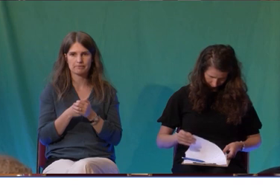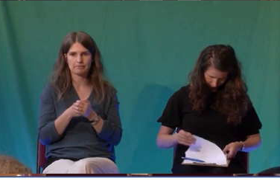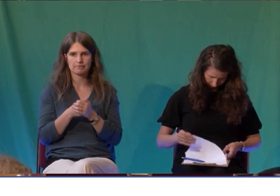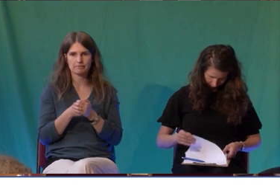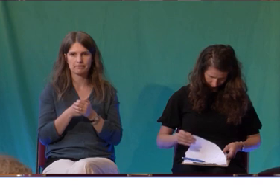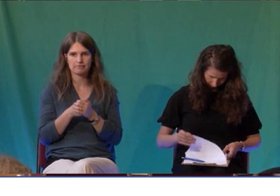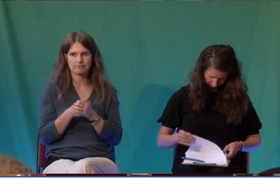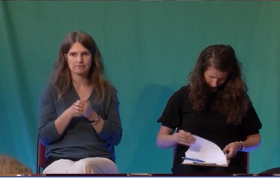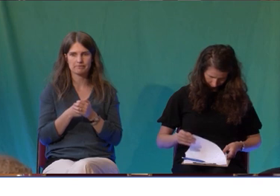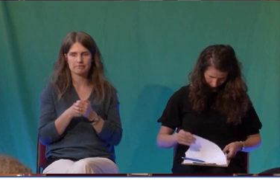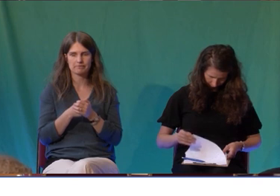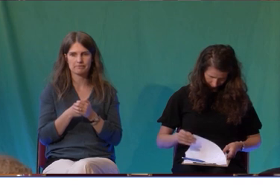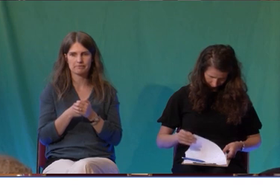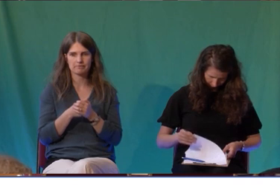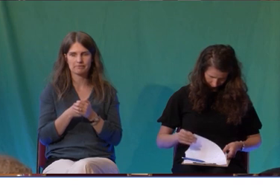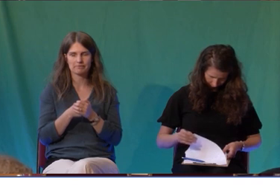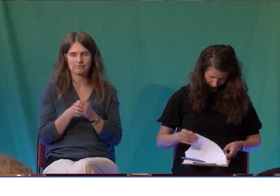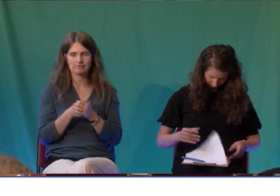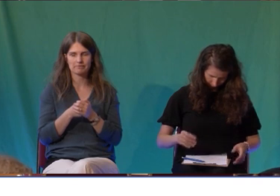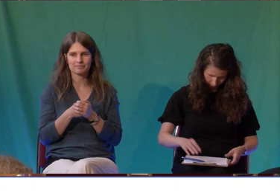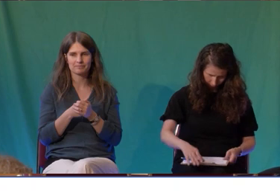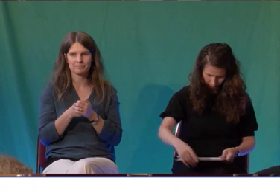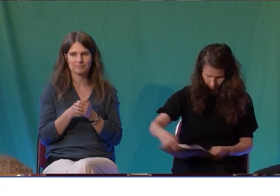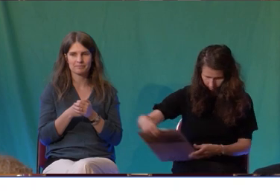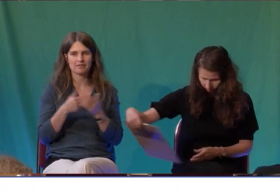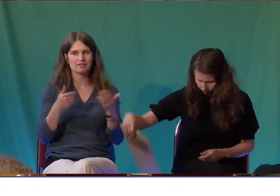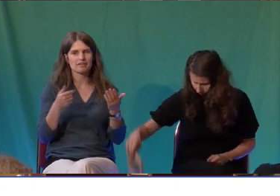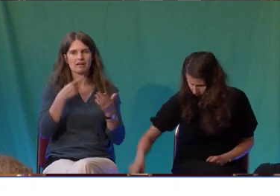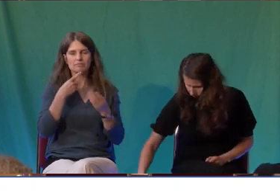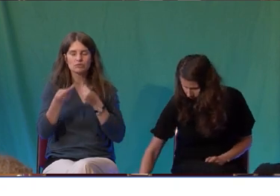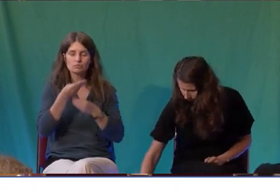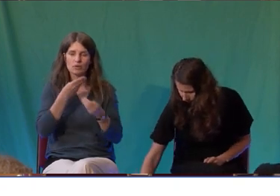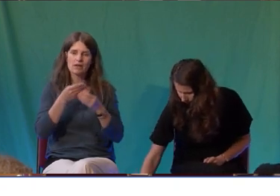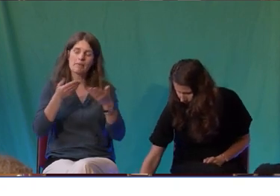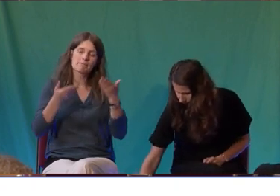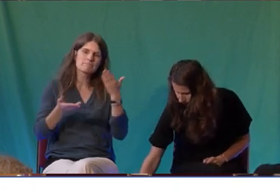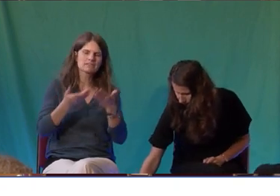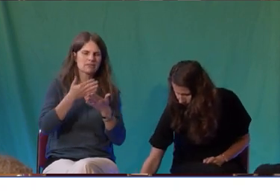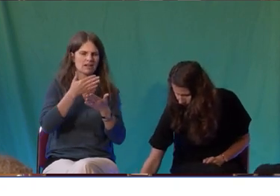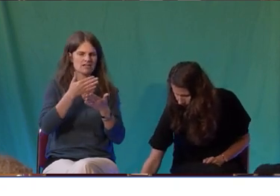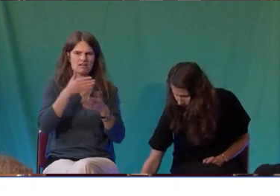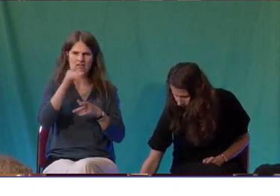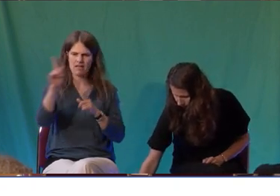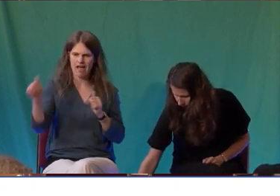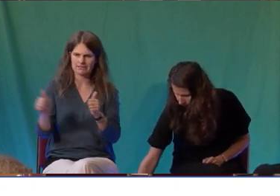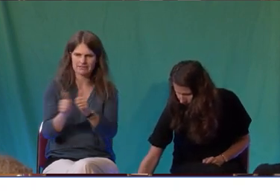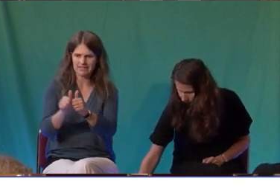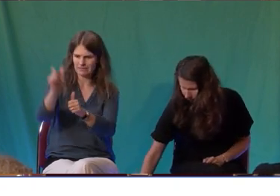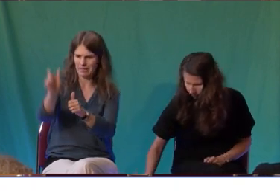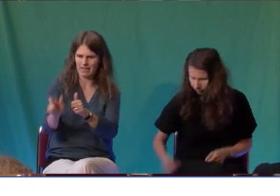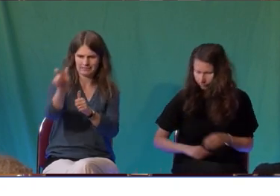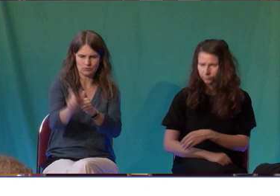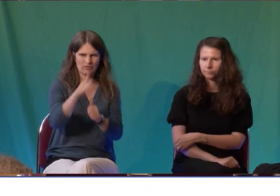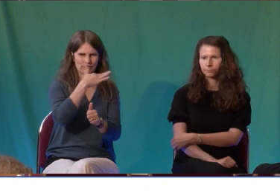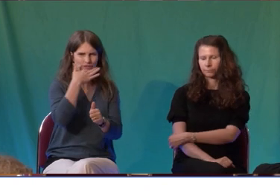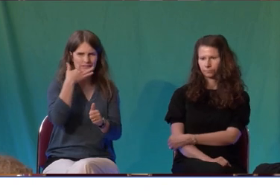es gibt oft sehr viele assistenzpersonen und das ist oft nicht einfach für die Eltern